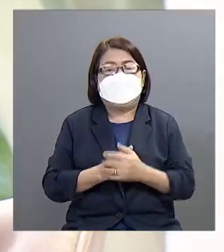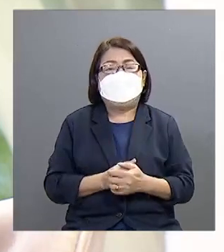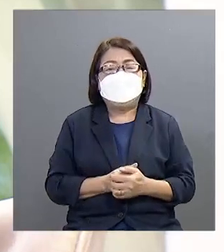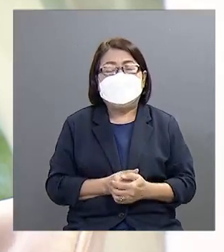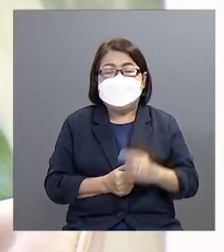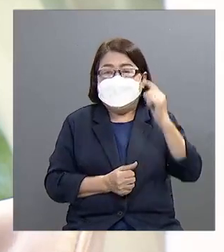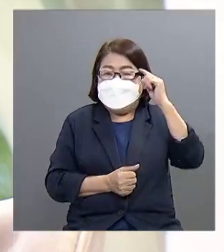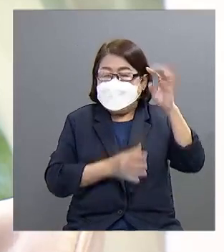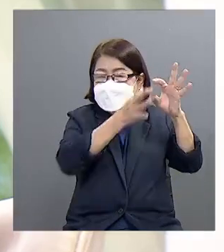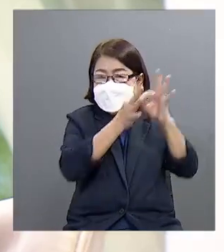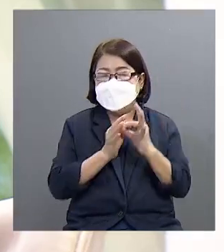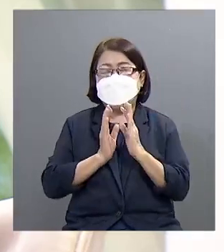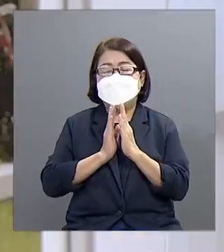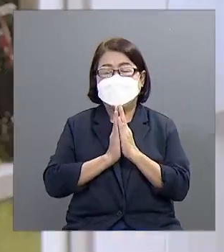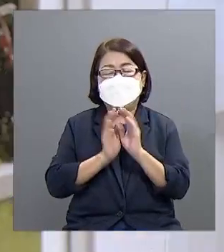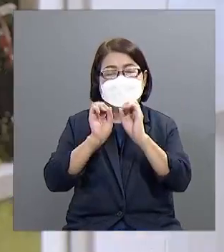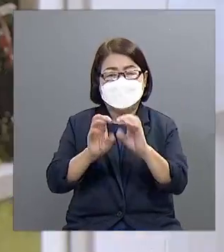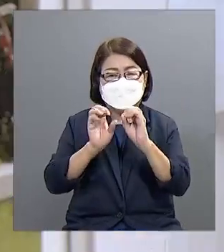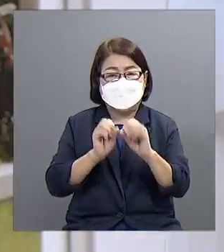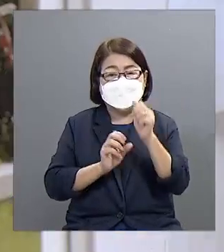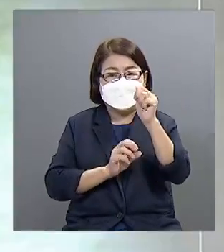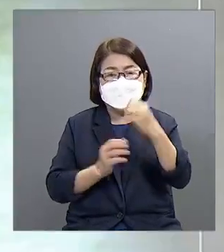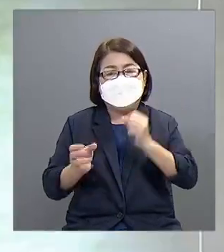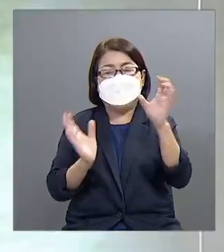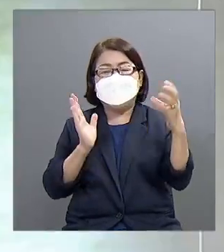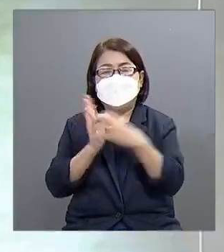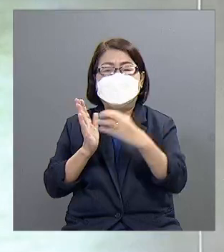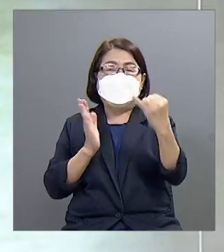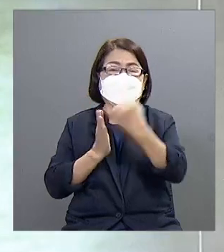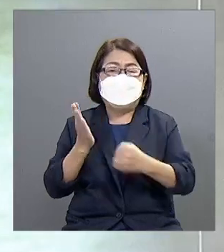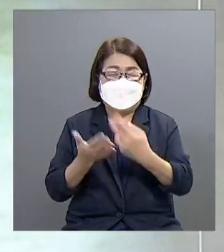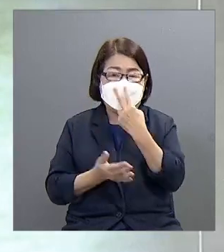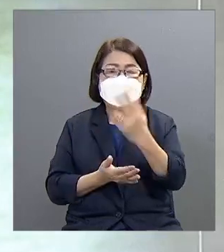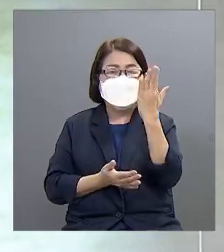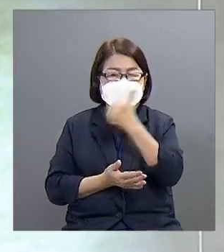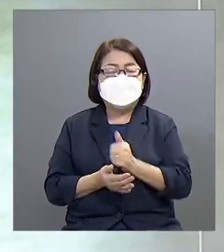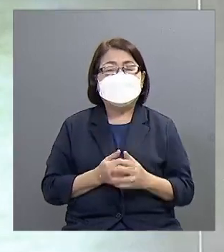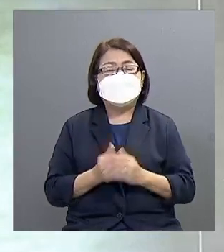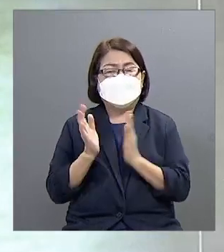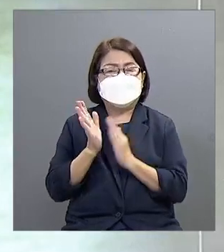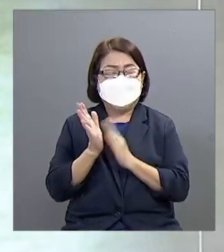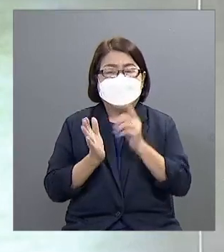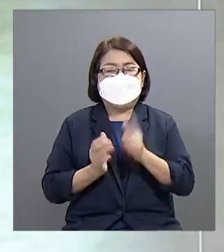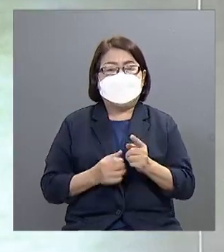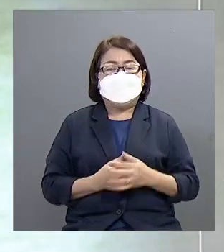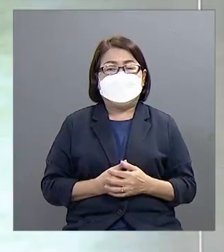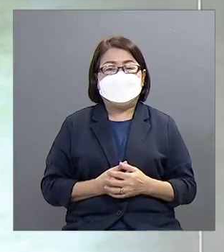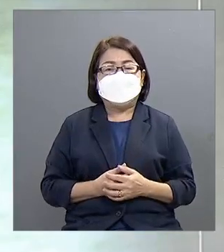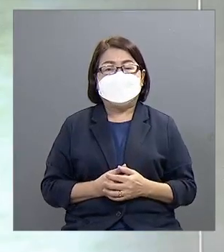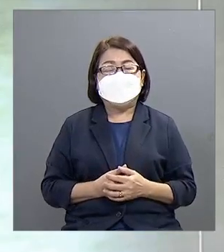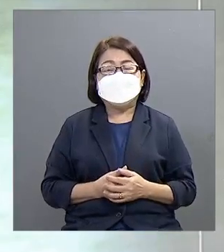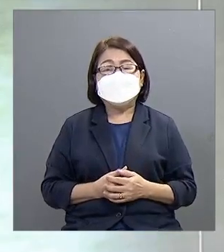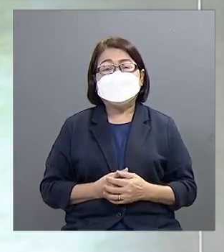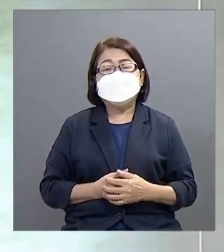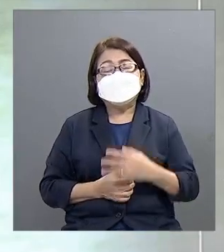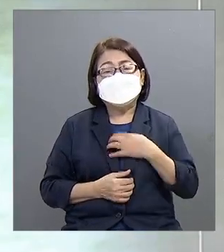าที่มาใช้กับชิ้นงานได้บ้าง สวยสวยสวย ชื่นชมนะคะเป็นอีกหนึ่งงานศิลปะที่น่าชื่นชมทีเดียวค่ะคุณผู้ชมคะต้องบอกว่าการเปลี่ยนแปลงสภ